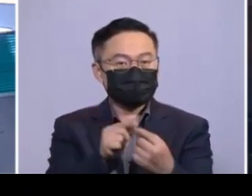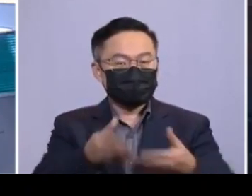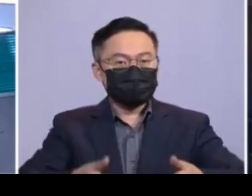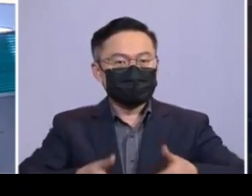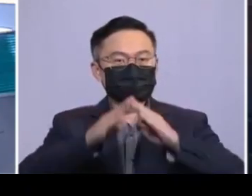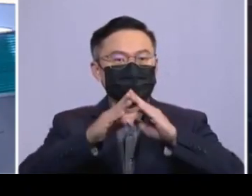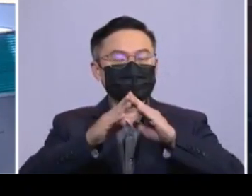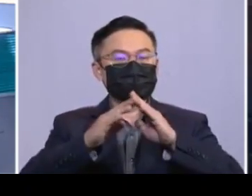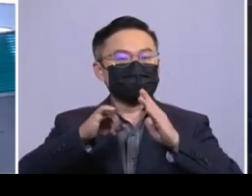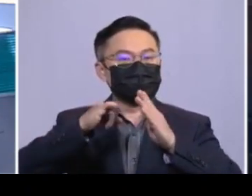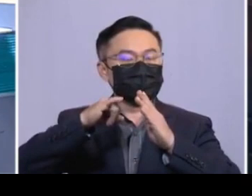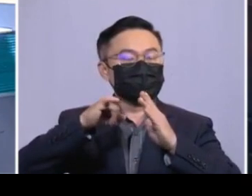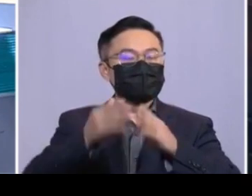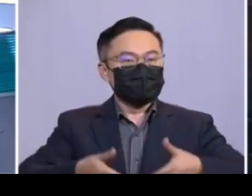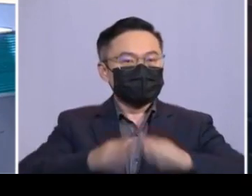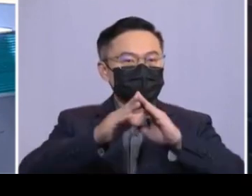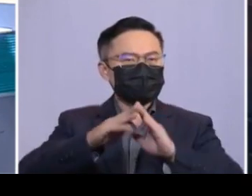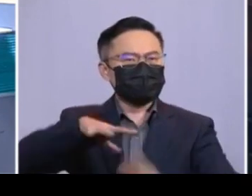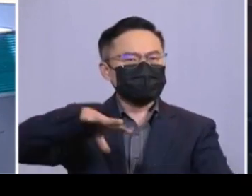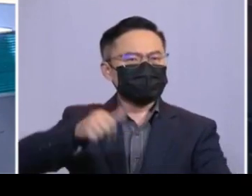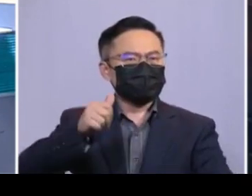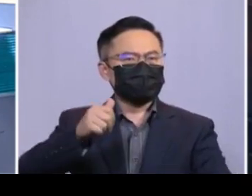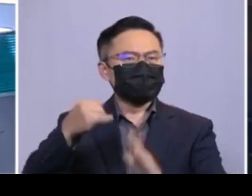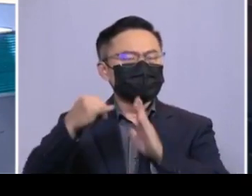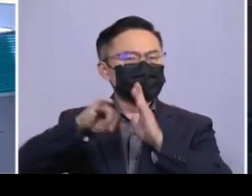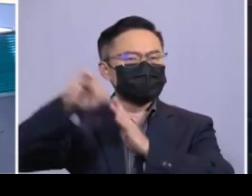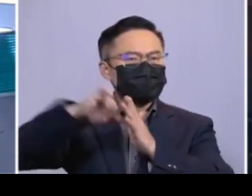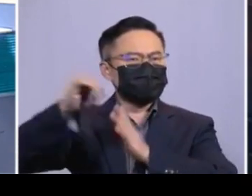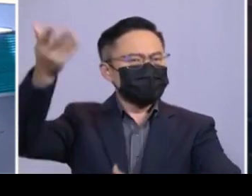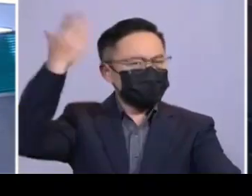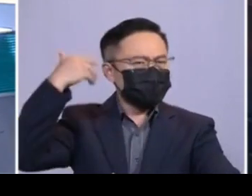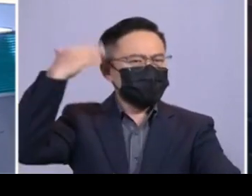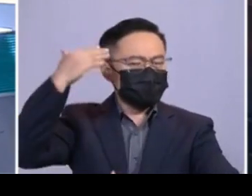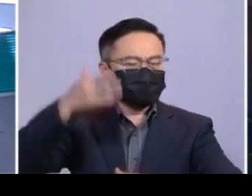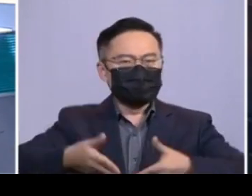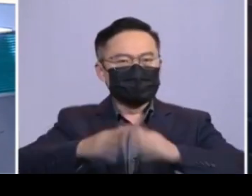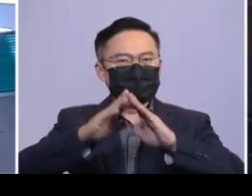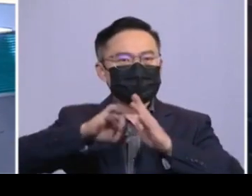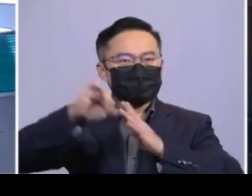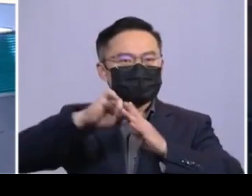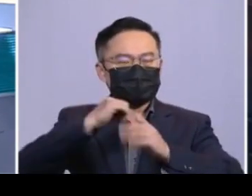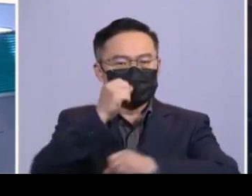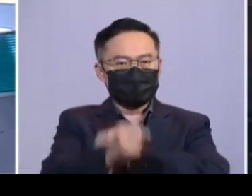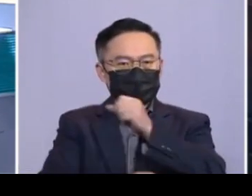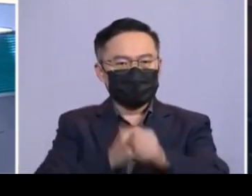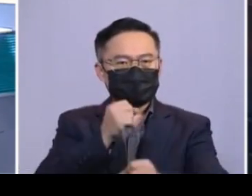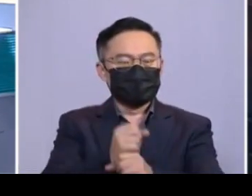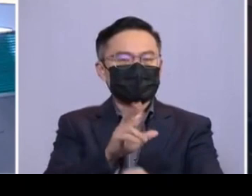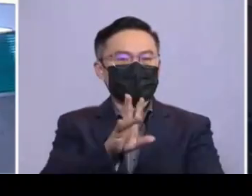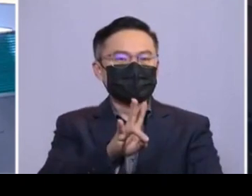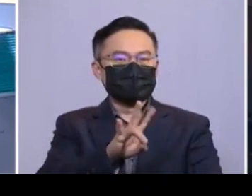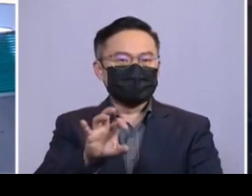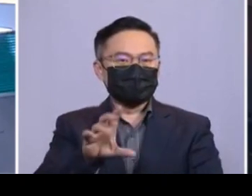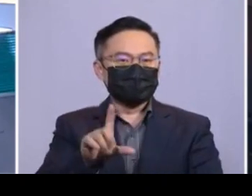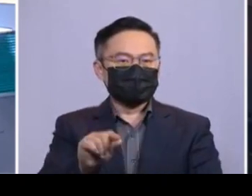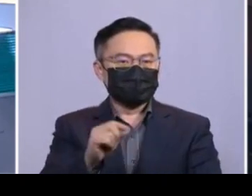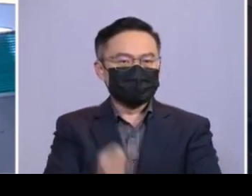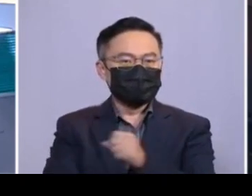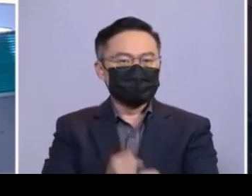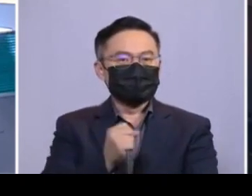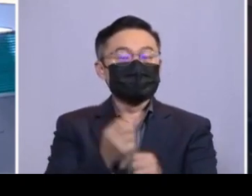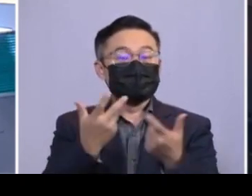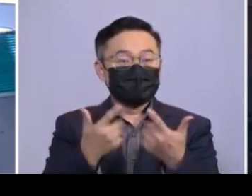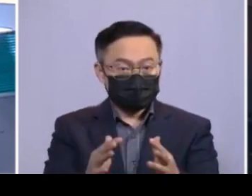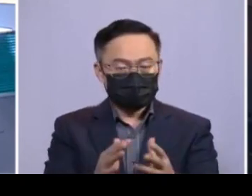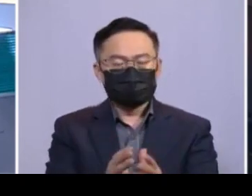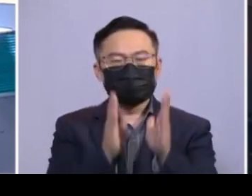อายุครบรอบ 726ปีของเมืองเชียงใหม่พอดีนะชาวเชียงใหม่ก็มีการร่วมกันทำพิธีตามประเพณีล้านนาที่จะไปด้วยสีสัน